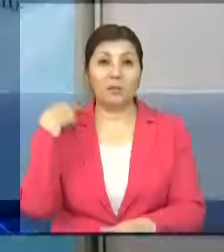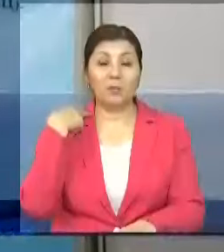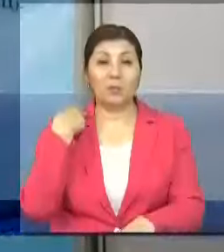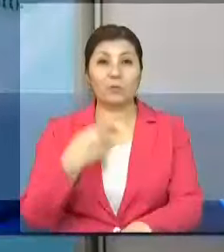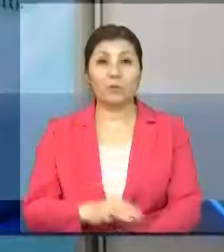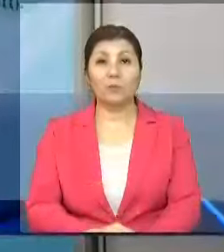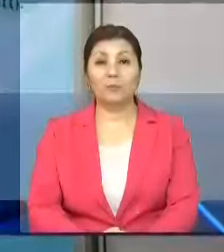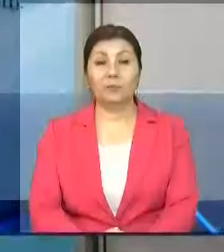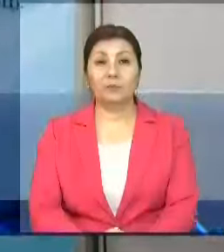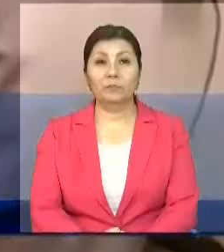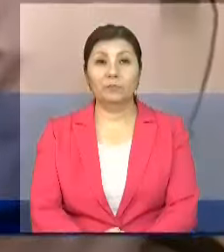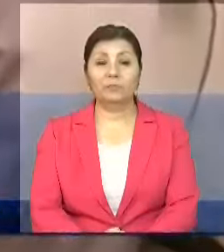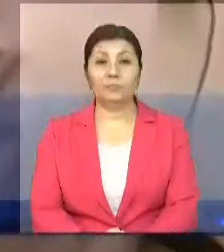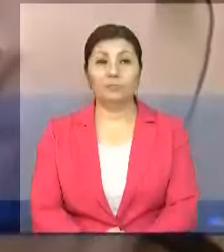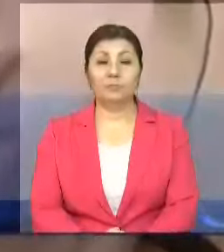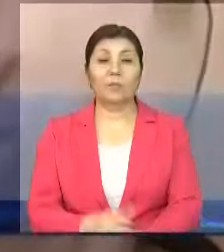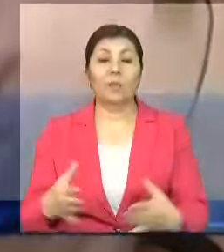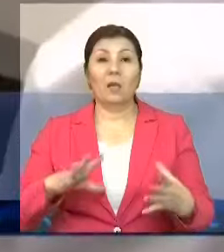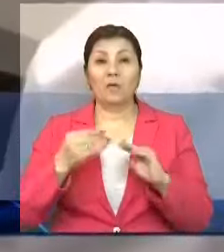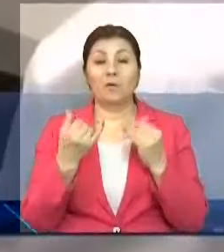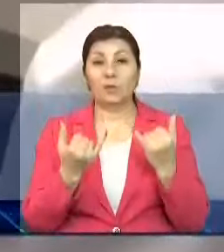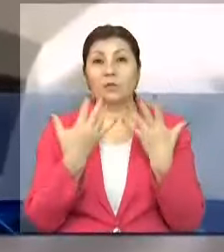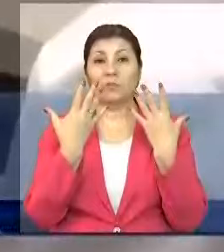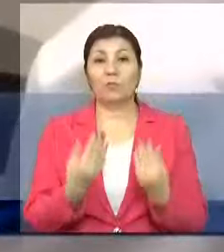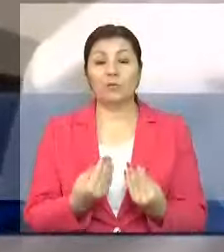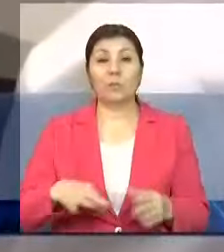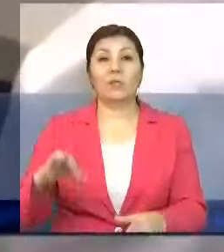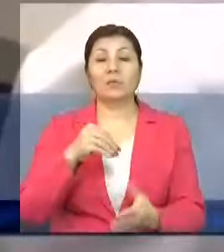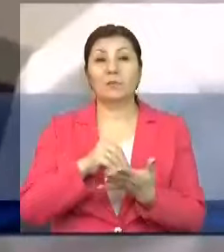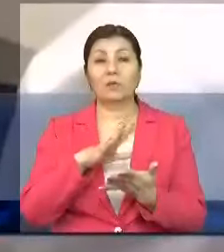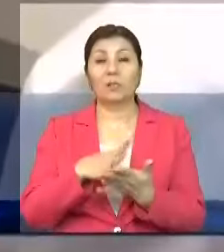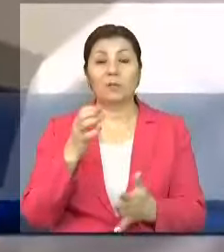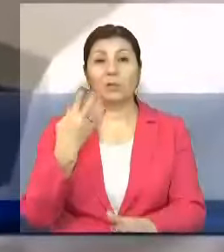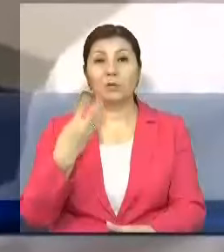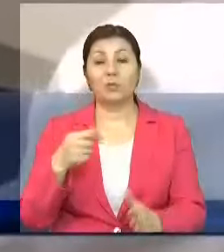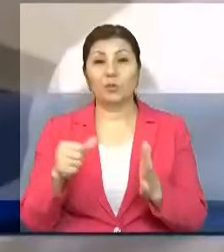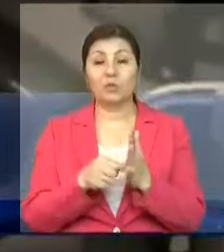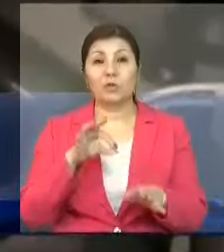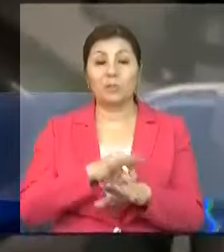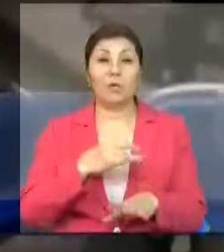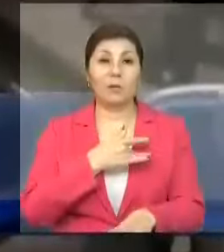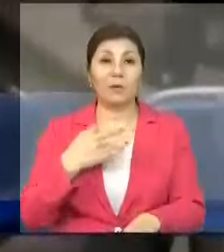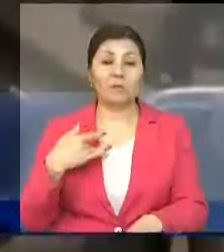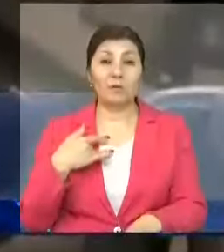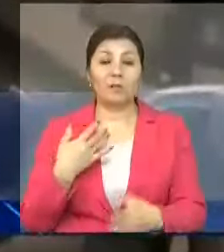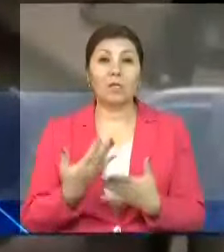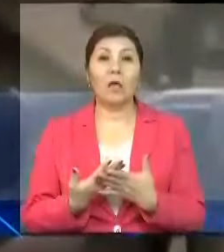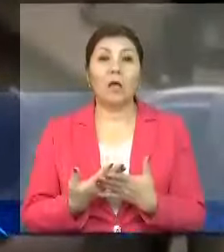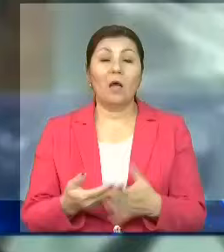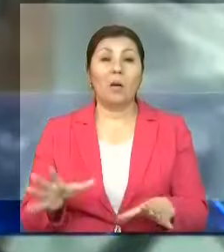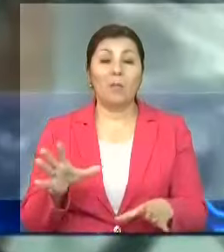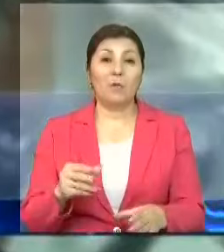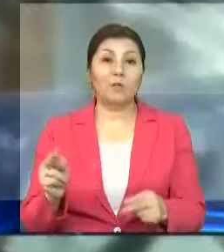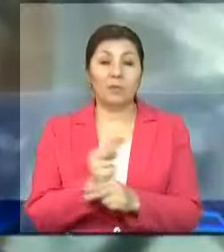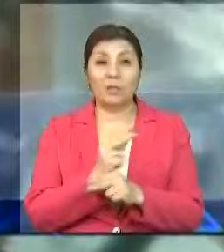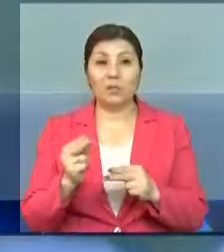на территории Республики Казахстан. Отметим, всего на сегодняшний день по области зарегистрировано 546 больных туберкулезом. В основном они получают